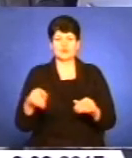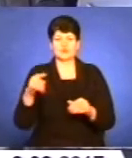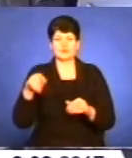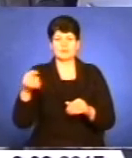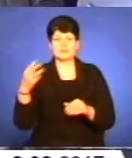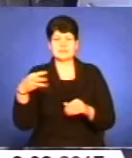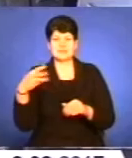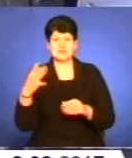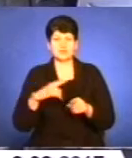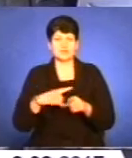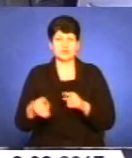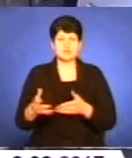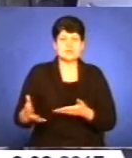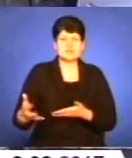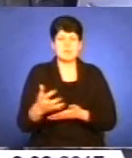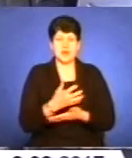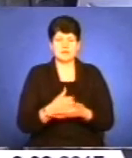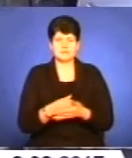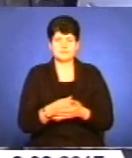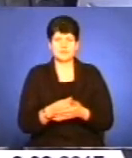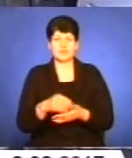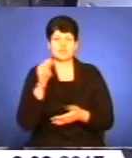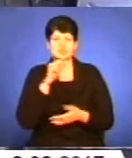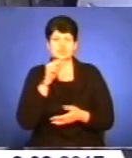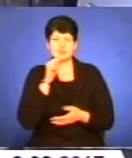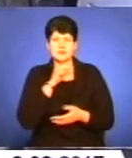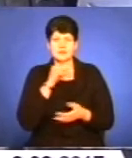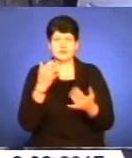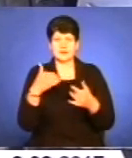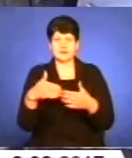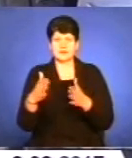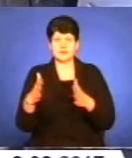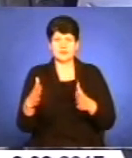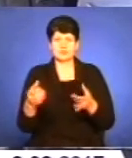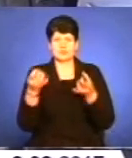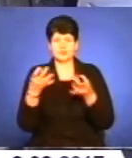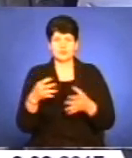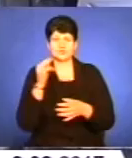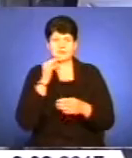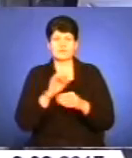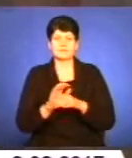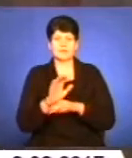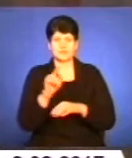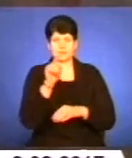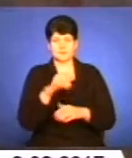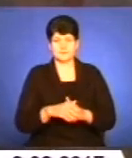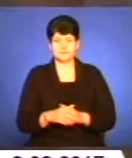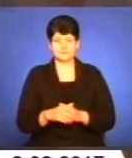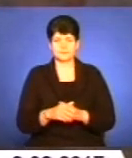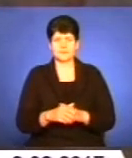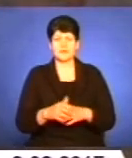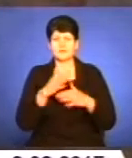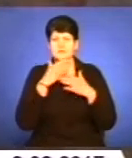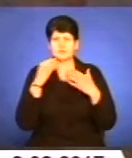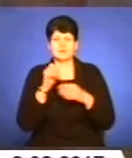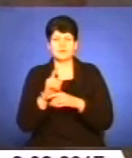35, оперативно зібрали чаї і декілька ящиків звичайного чаю передаємо також туди. На численні